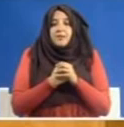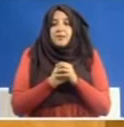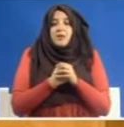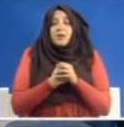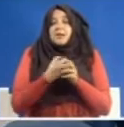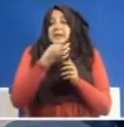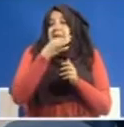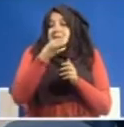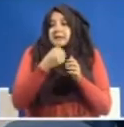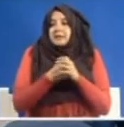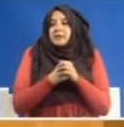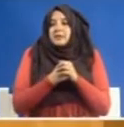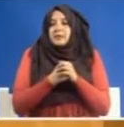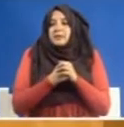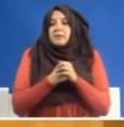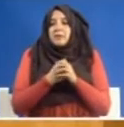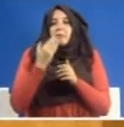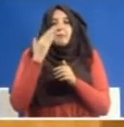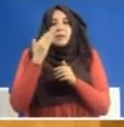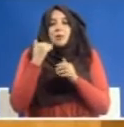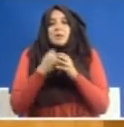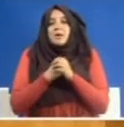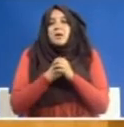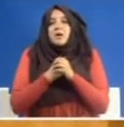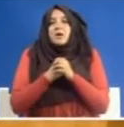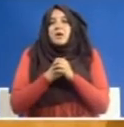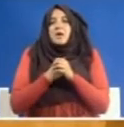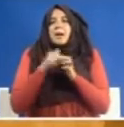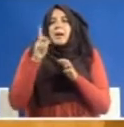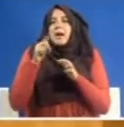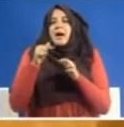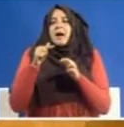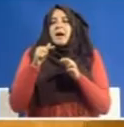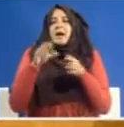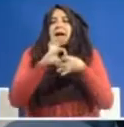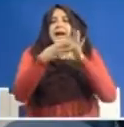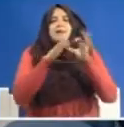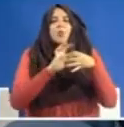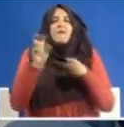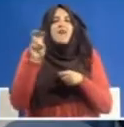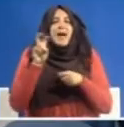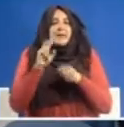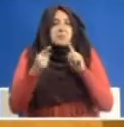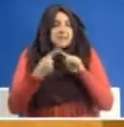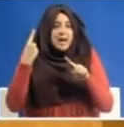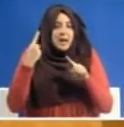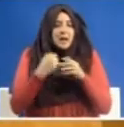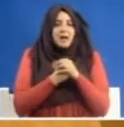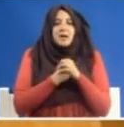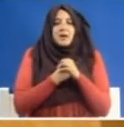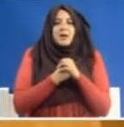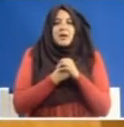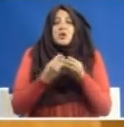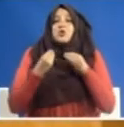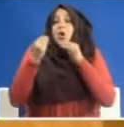المؤسسات يعني هي تقوم بما سمى شبكة الخضراء أو كذا، فهي ربما بالمقابل أيضا تعطي لنا